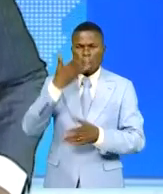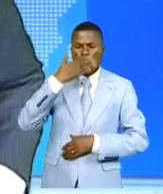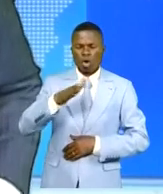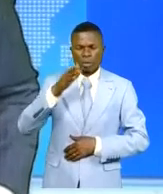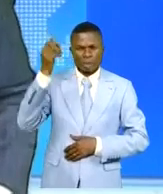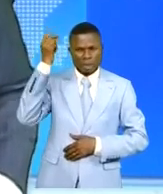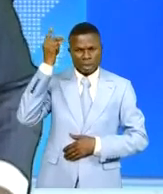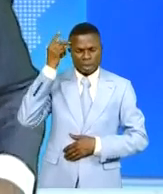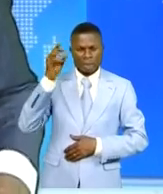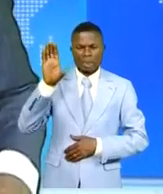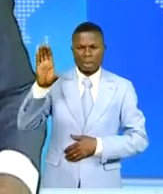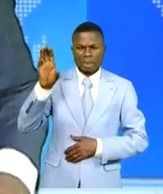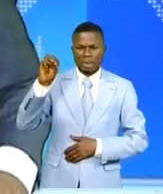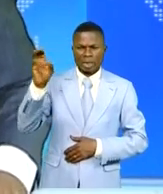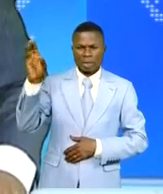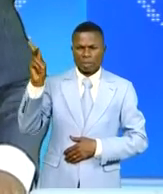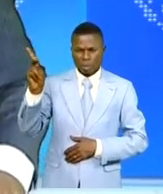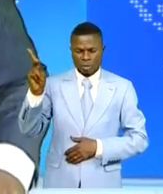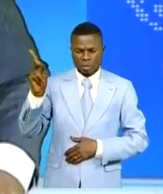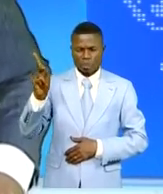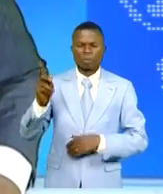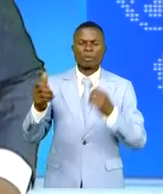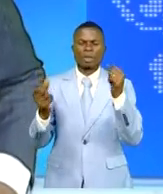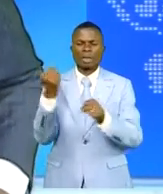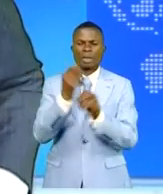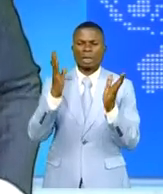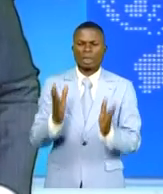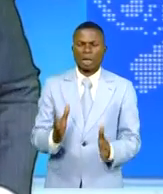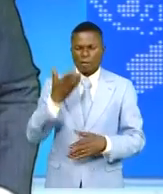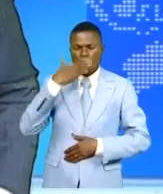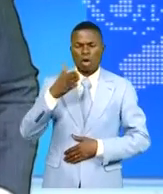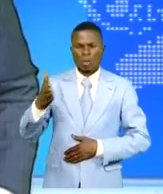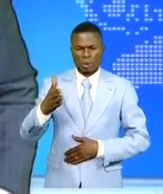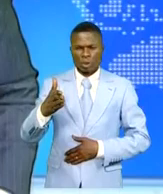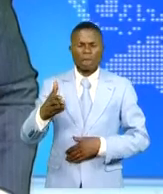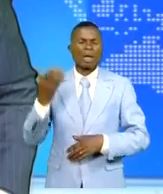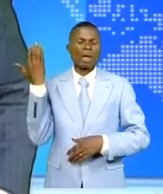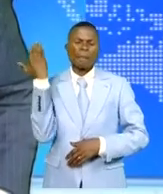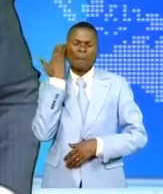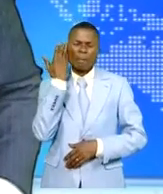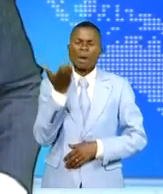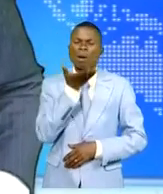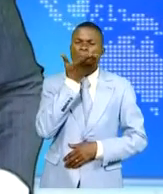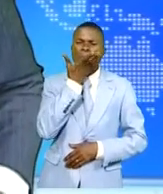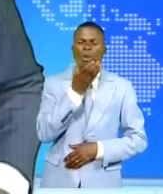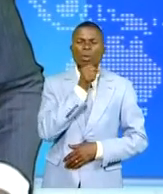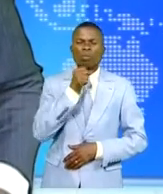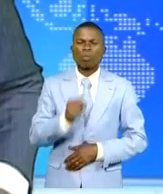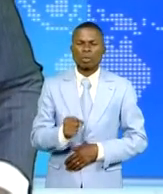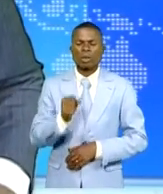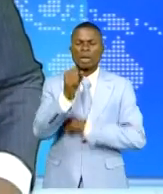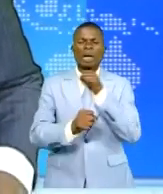Kinshasa SEMCA. Personnel soignant, personnes présentant de comorbidités et celles de plus de 55 ans,